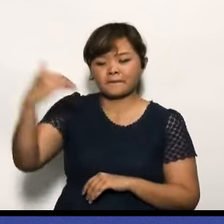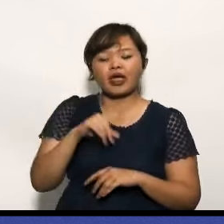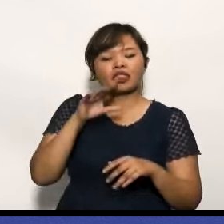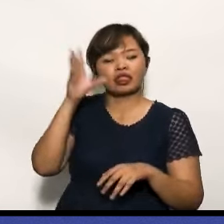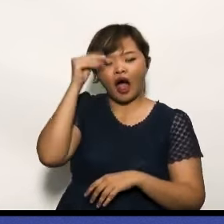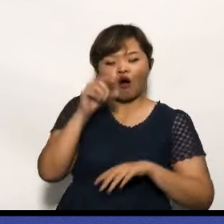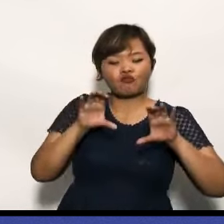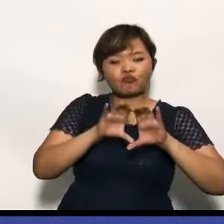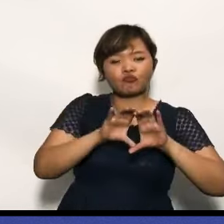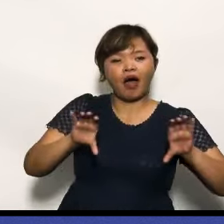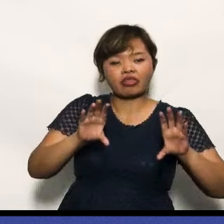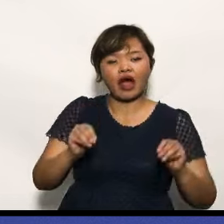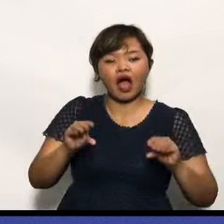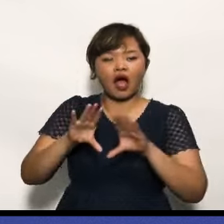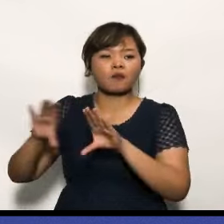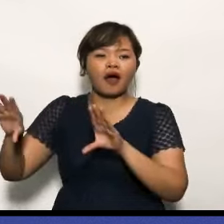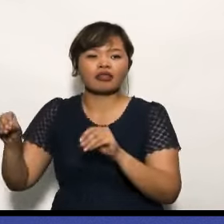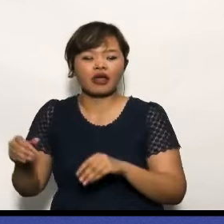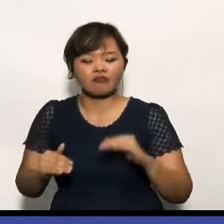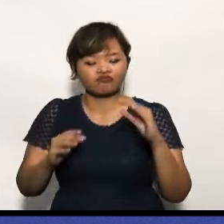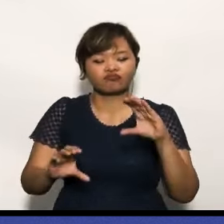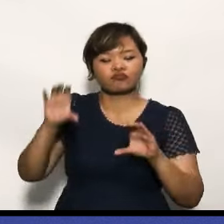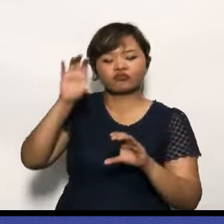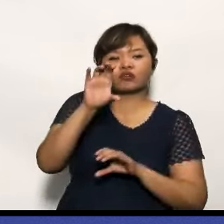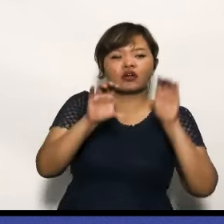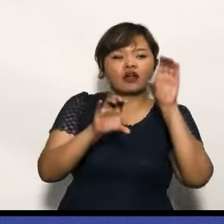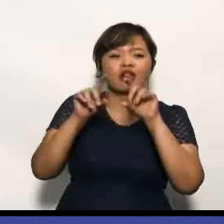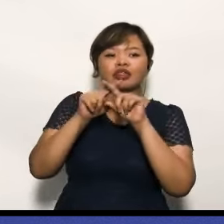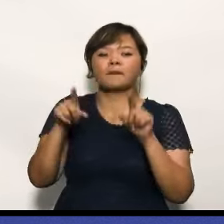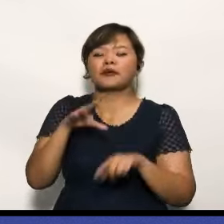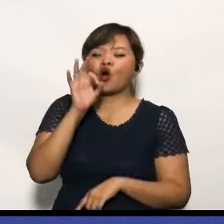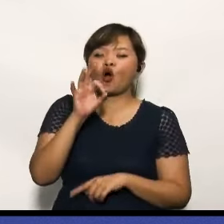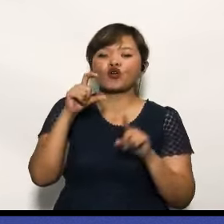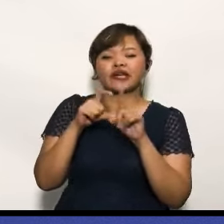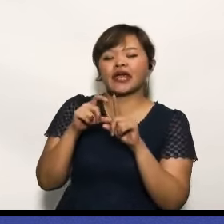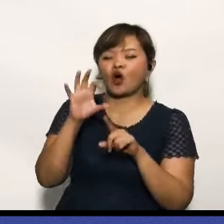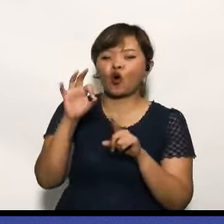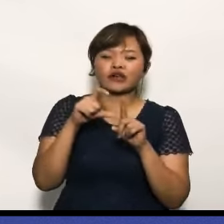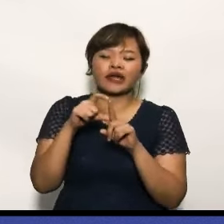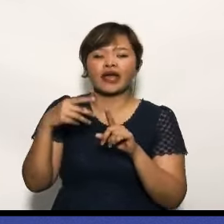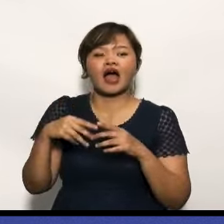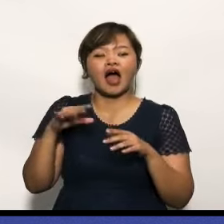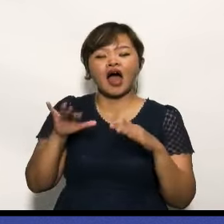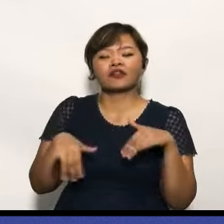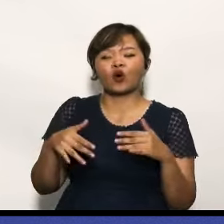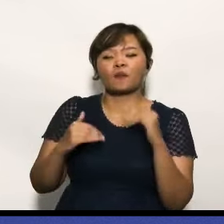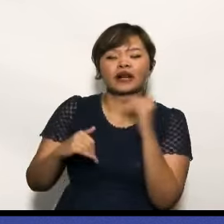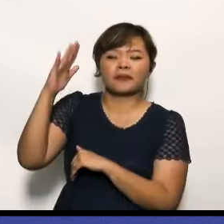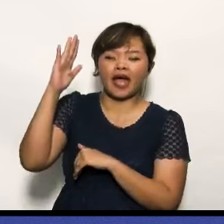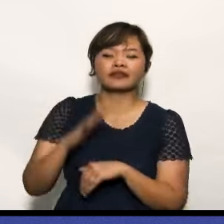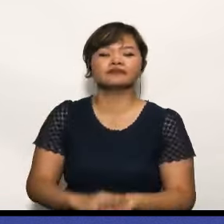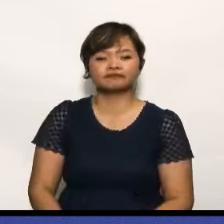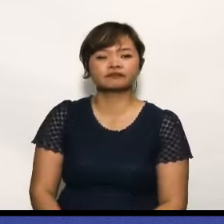tahu that break, tapi ode, tahu gak ode? Overdosis come. Bisa